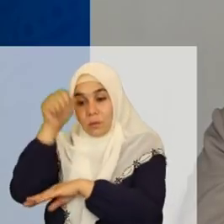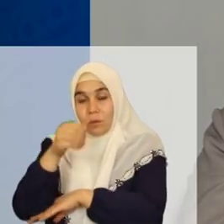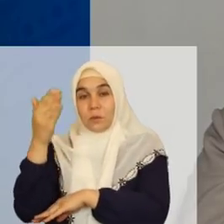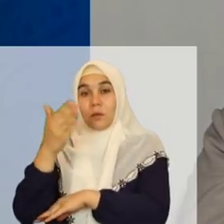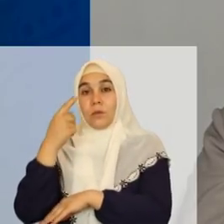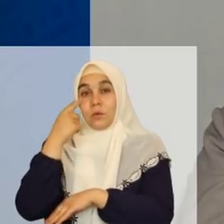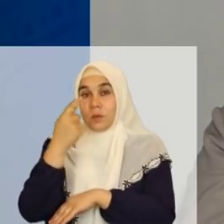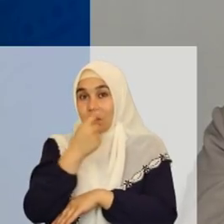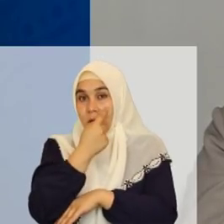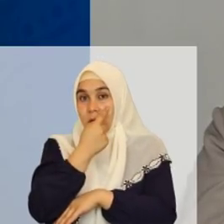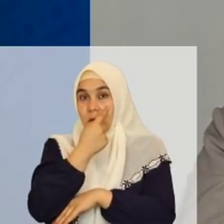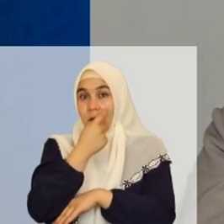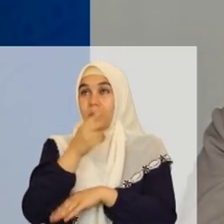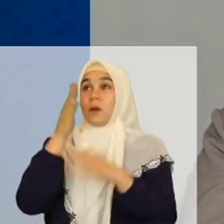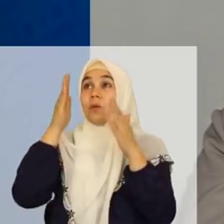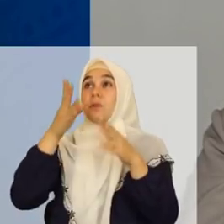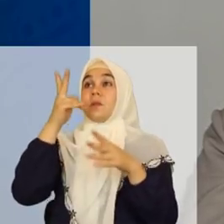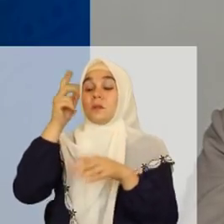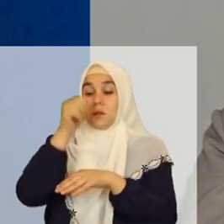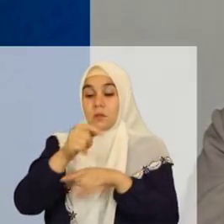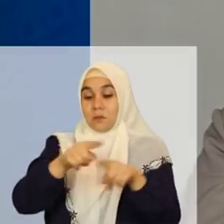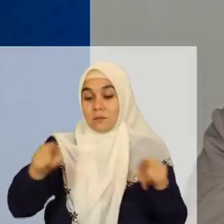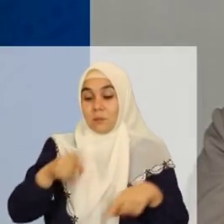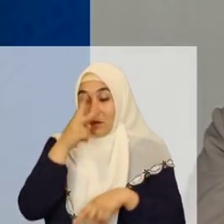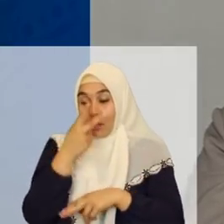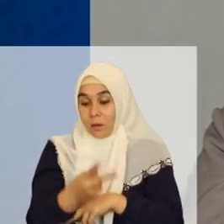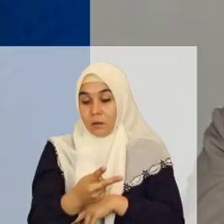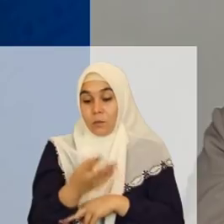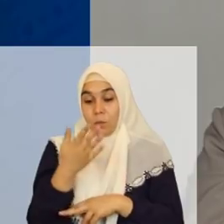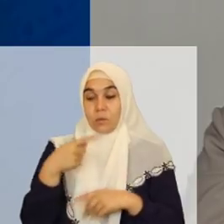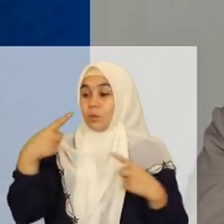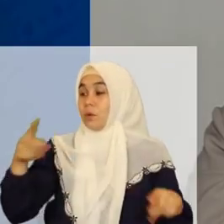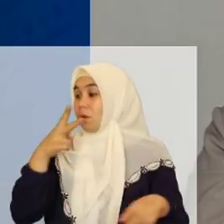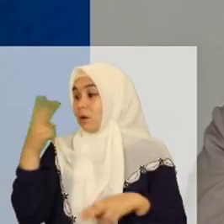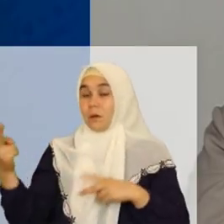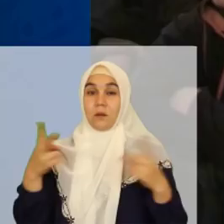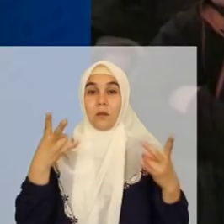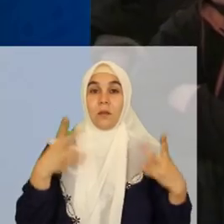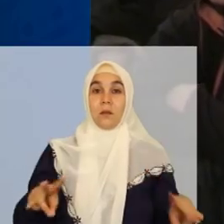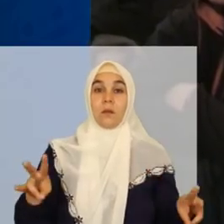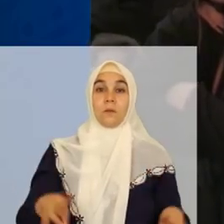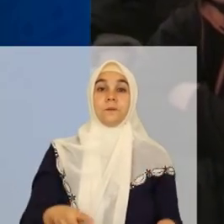nasihat, ko'zingni qiyomda turganingda sajdagohingga qarat deyiladi. Sajdagohdan boshqa yoqqa ko'zni burmasin.